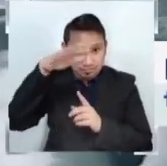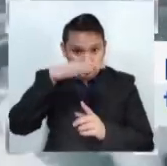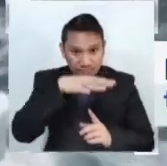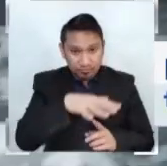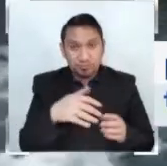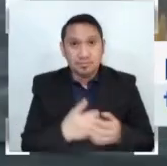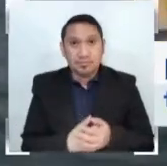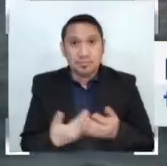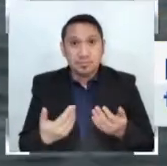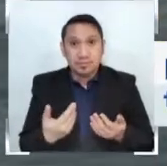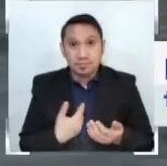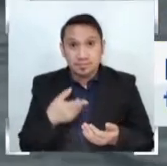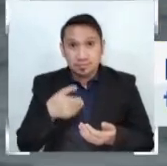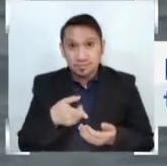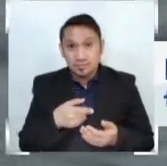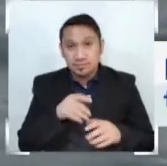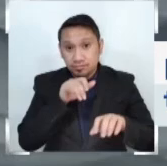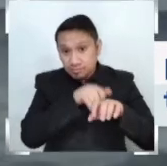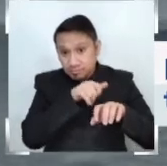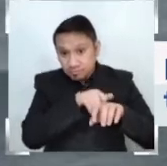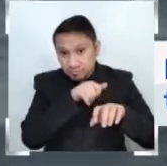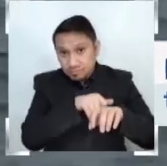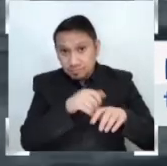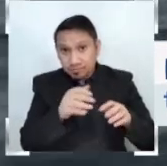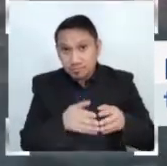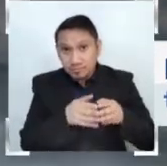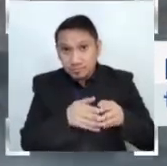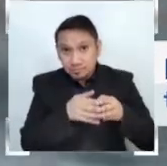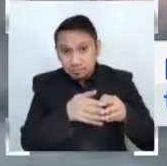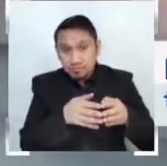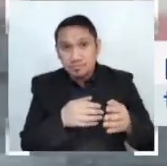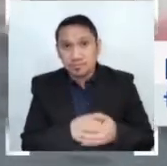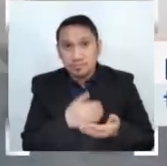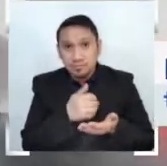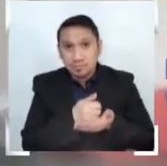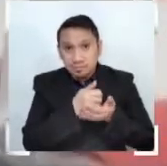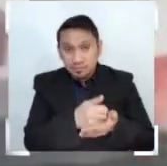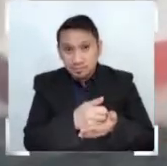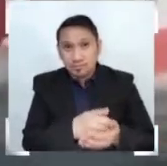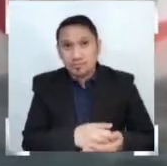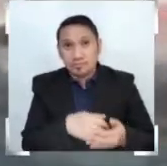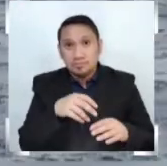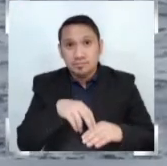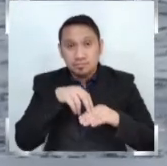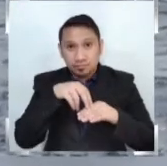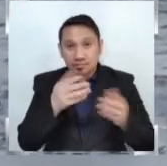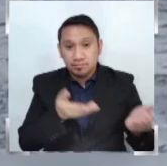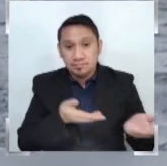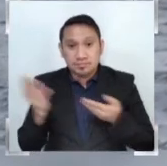ng sailor ang pader ng bangka para marinig ng mga responding diver. Tinulungan nila siyang makasakay sa helicopter saka dinala sa